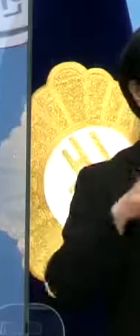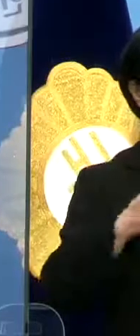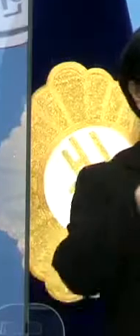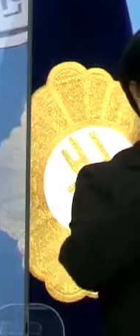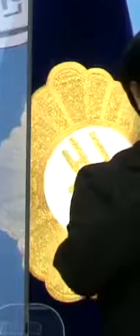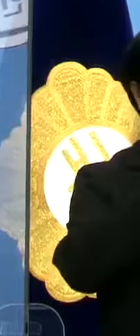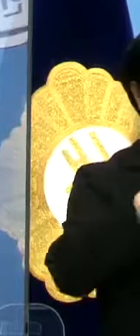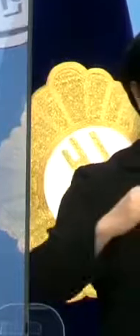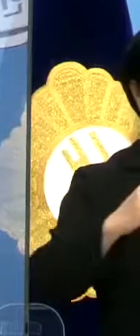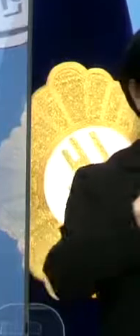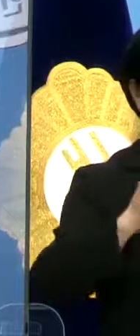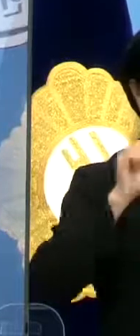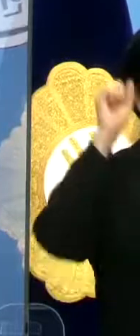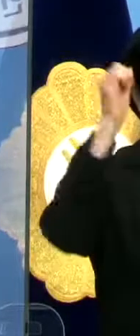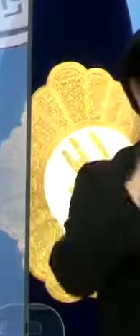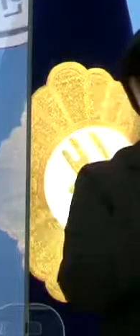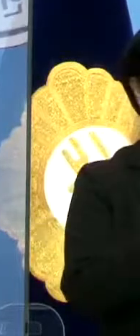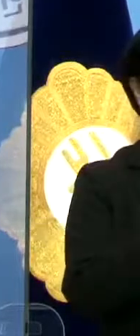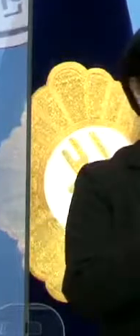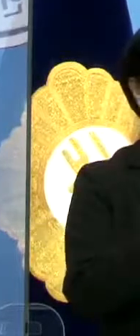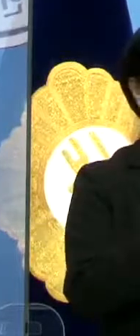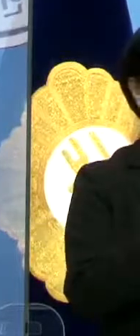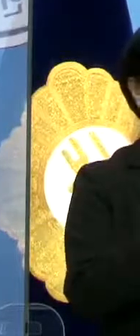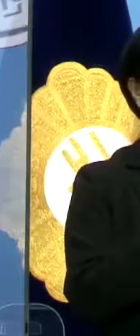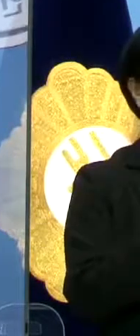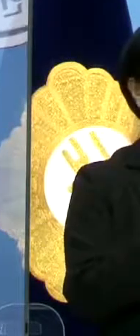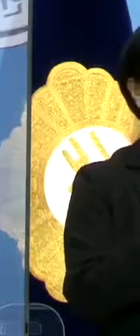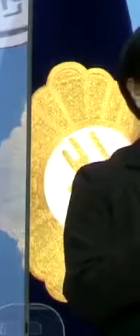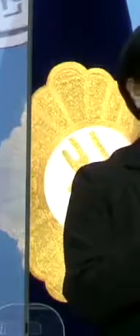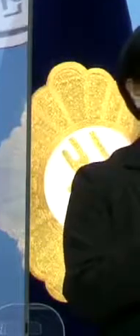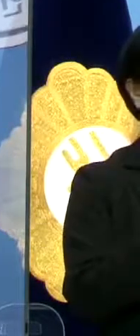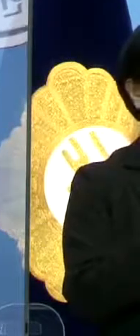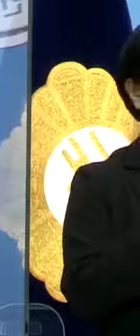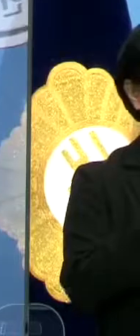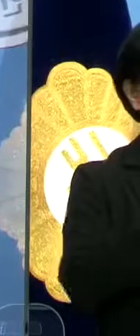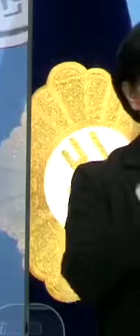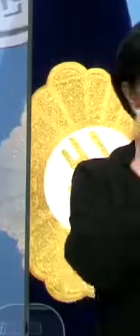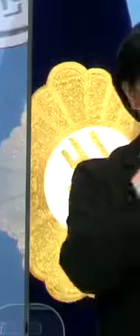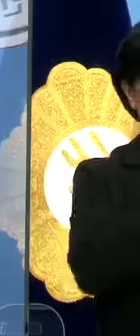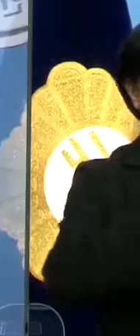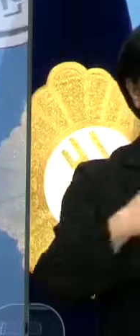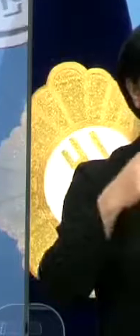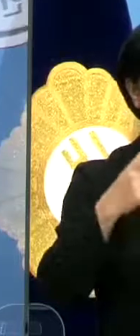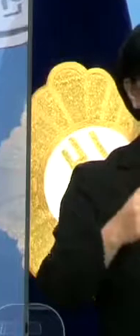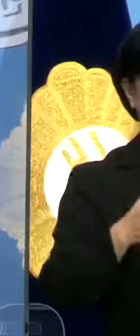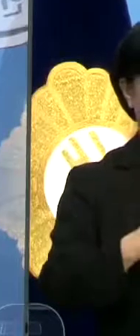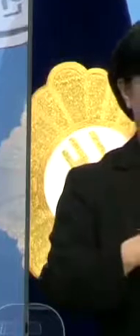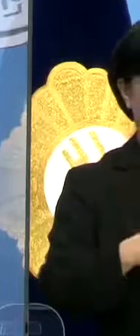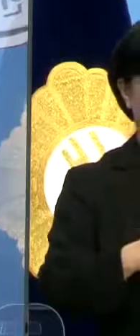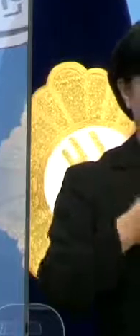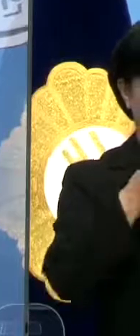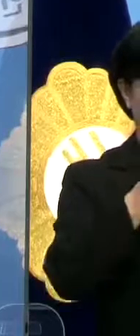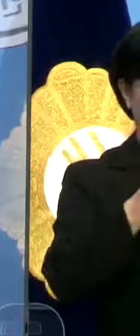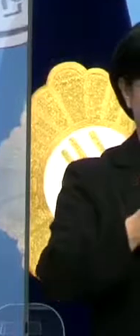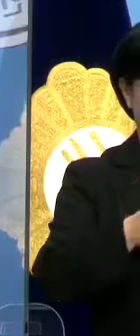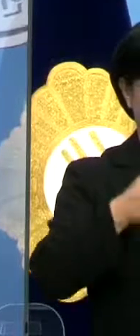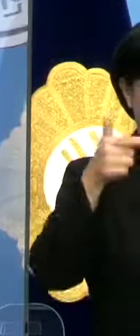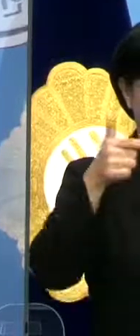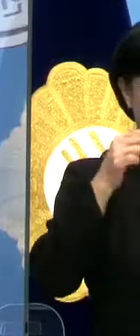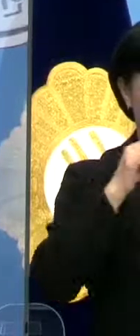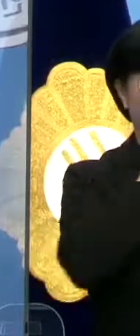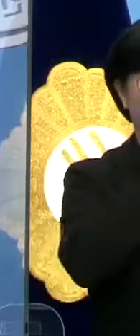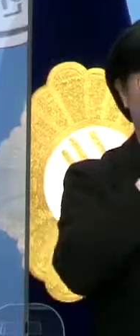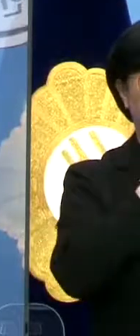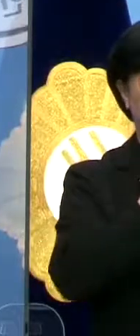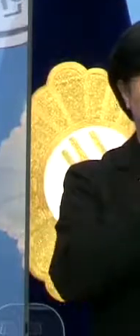진행하고 있습니다 어 성장의 용산구 청장에 대한 재산 증식 의혹을